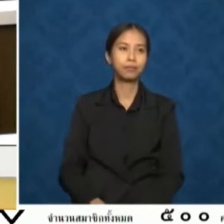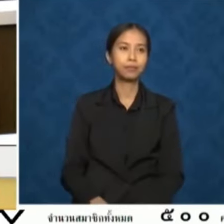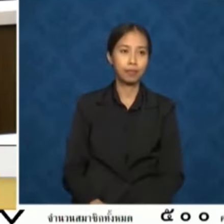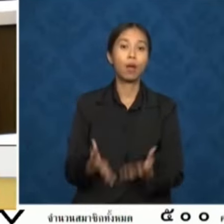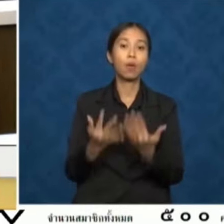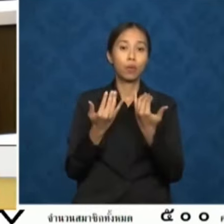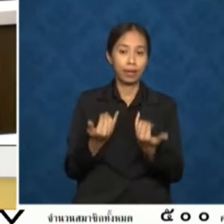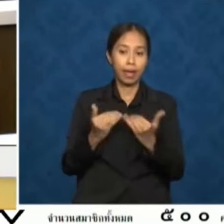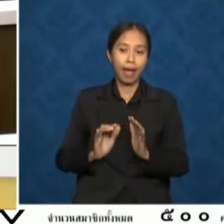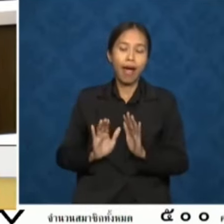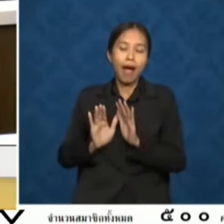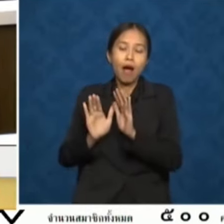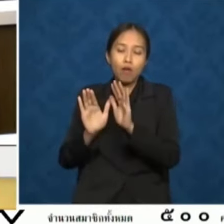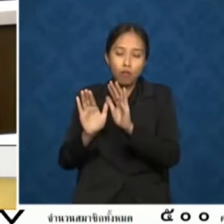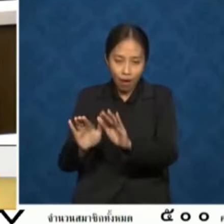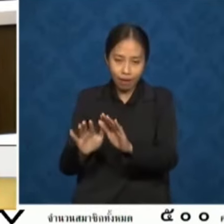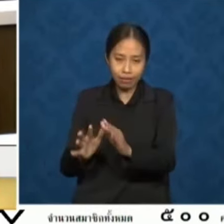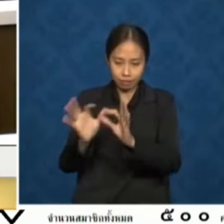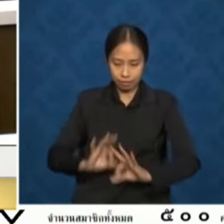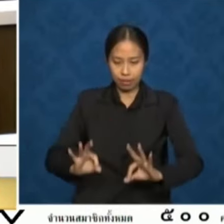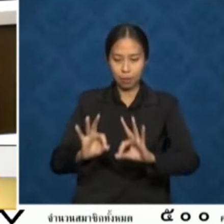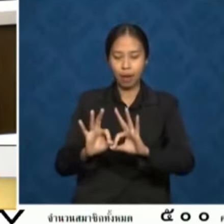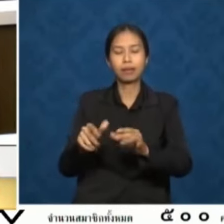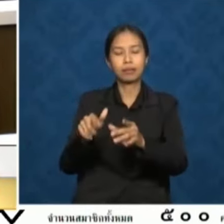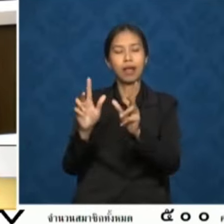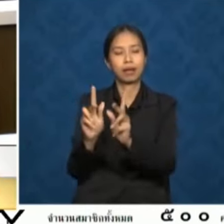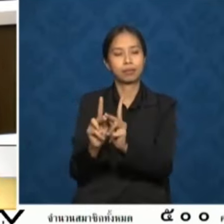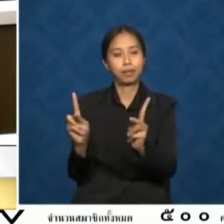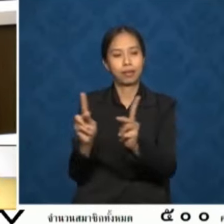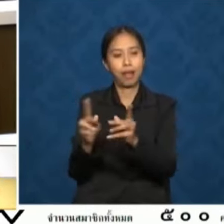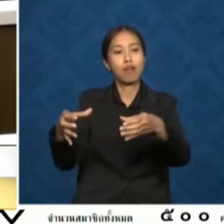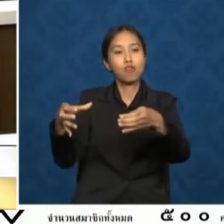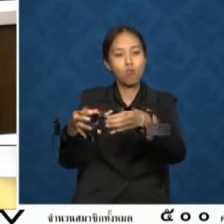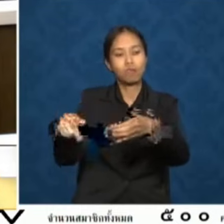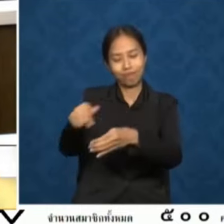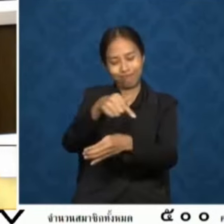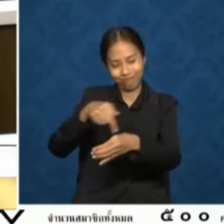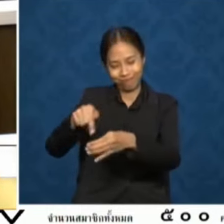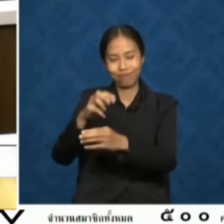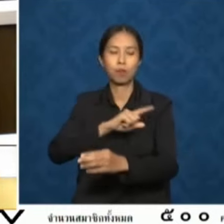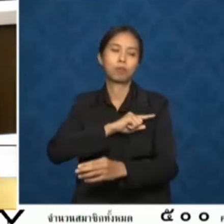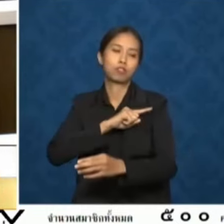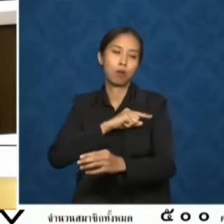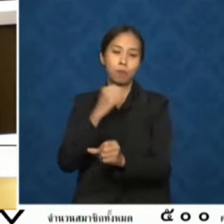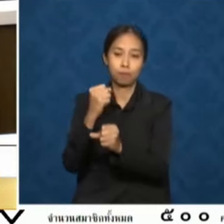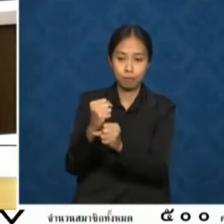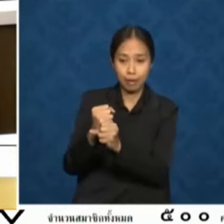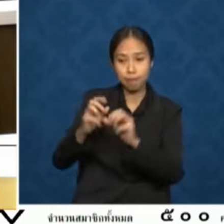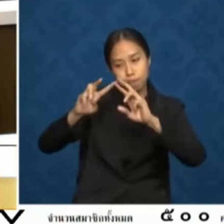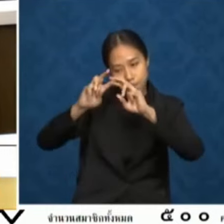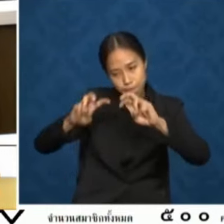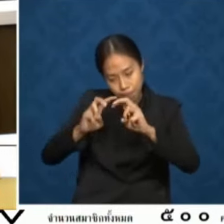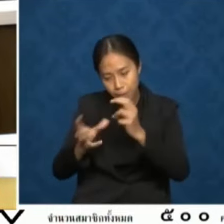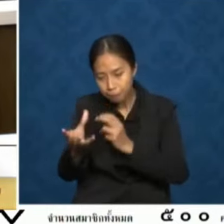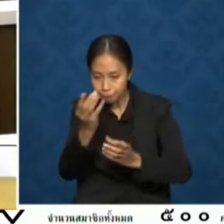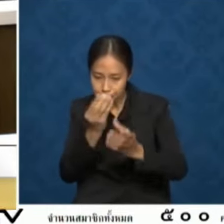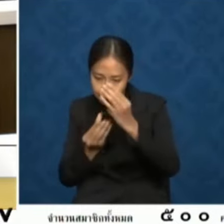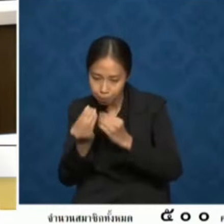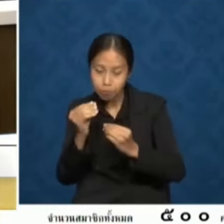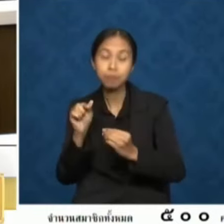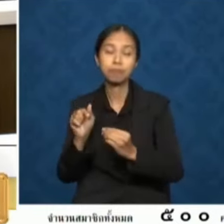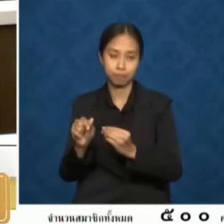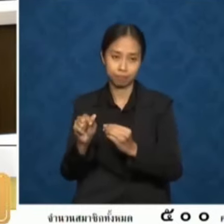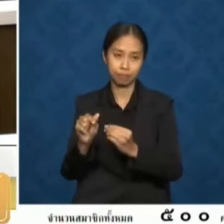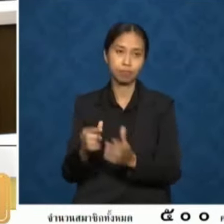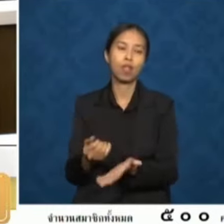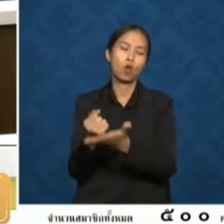ก็ฝากโดยเฉพาะกรรมาธิการที่วิสามันที่จะเกิดขึ้นไปศึกษารายละเอียดข้อมูลแล้วนะครับแล้วก็